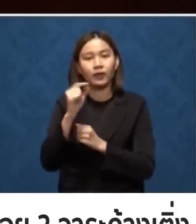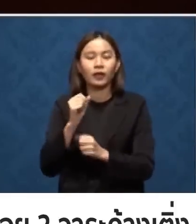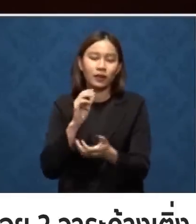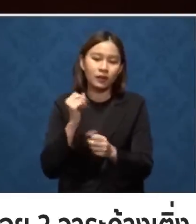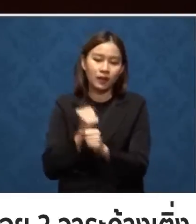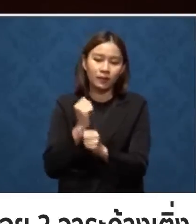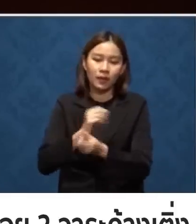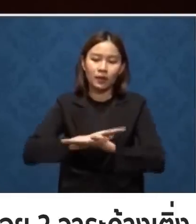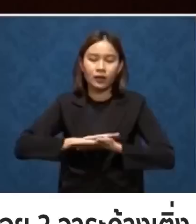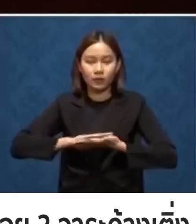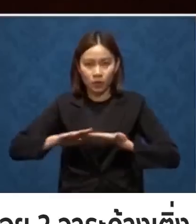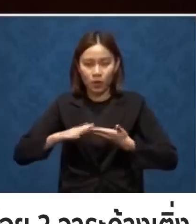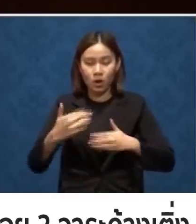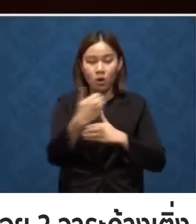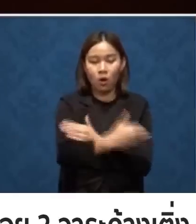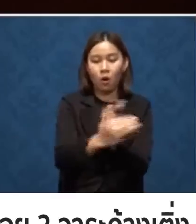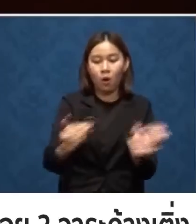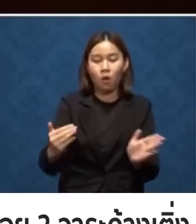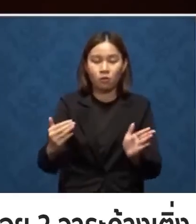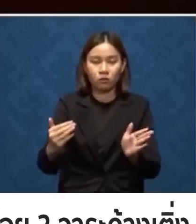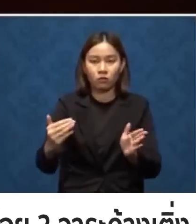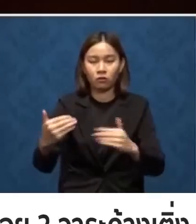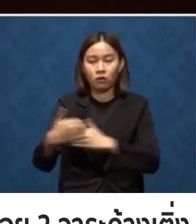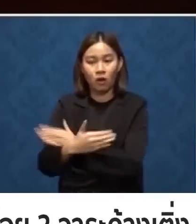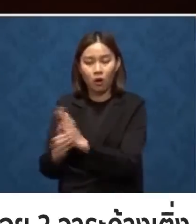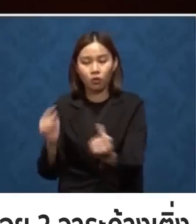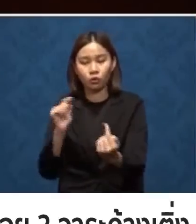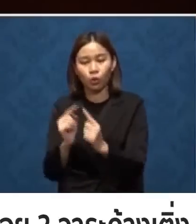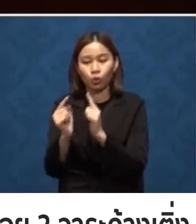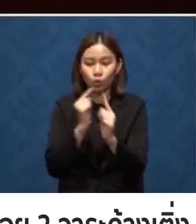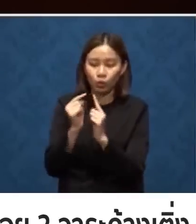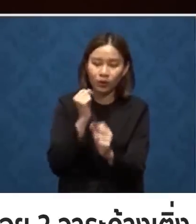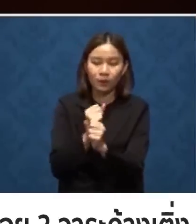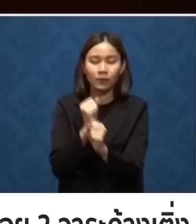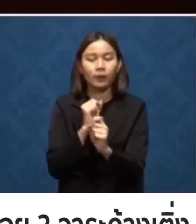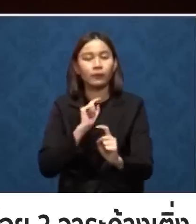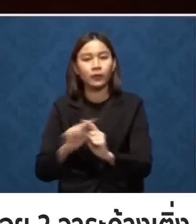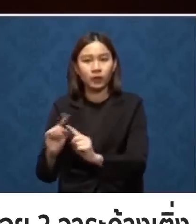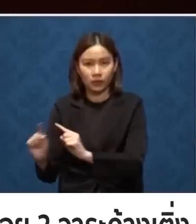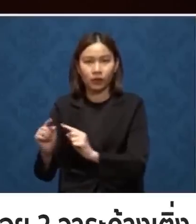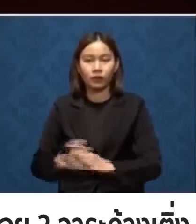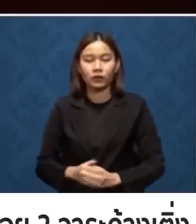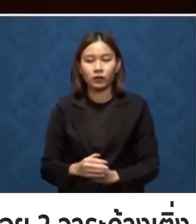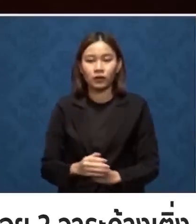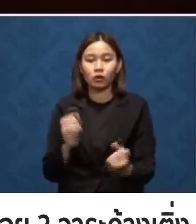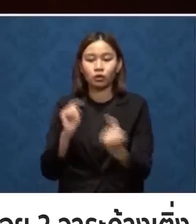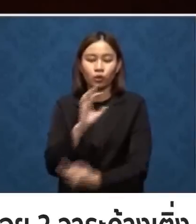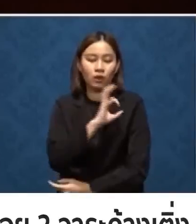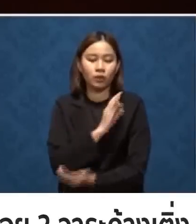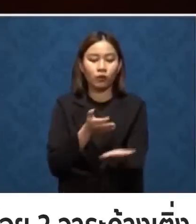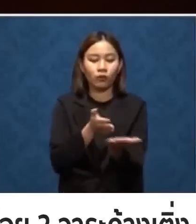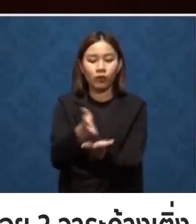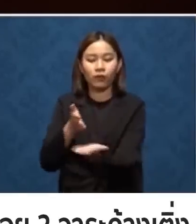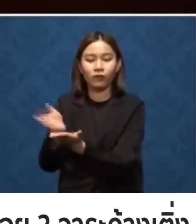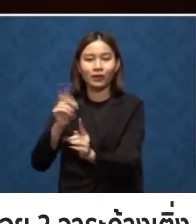โหวตนายกรัฐมนตรีก็ไม่ได้เอาออกนะฮะแก้272ก็ไม่ได้เอาออกยังค้างอยู่ตรงนั้นแล้วก็ทราบว่าสัปดาห์หน้าอาจารย์วันนอไม่อยู่ถูกไหม